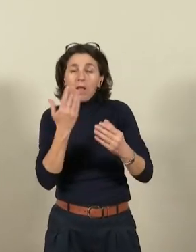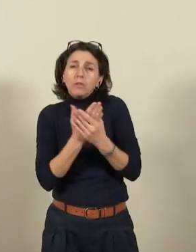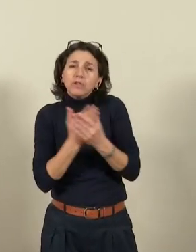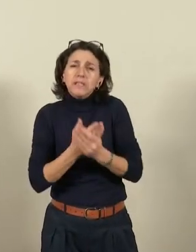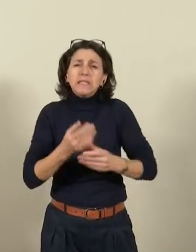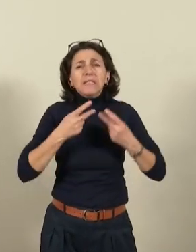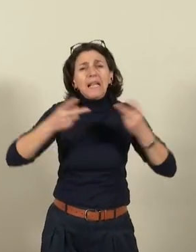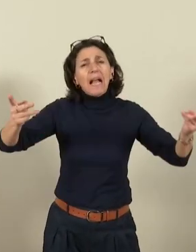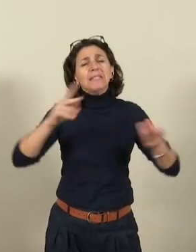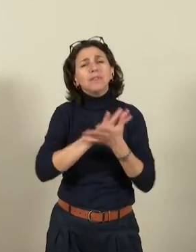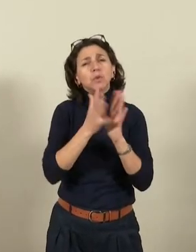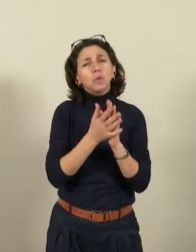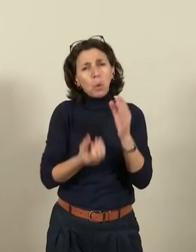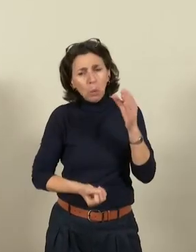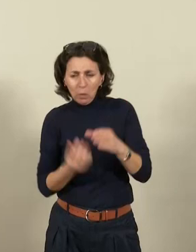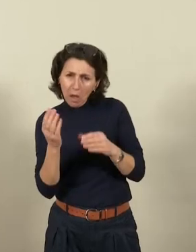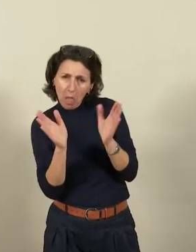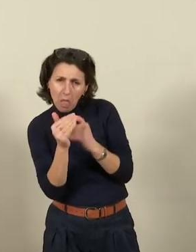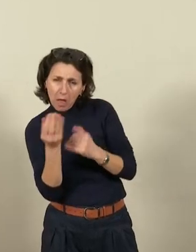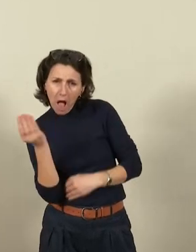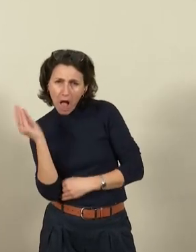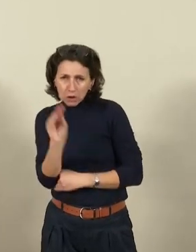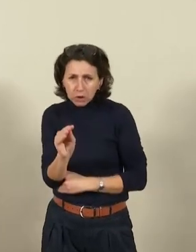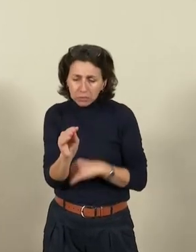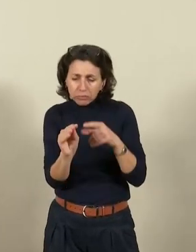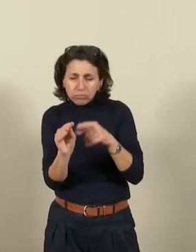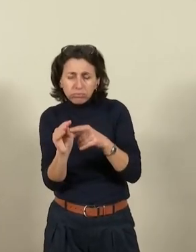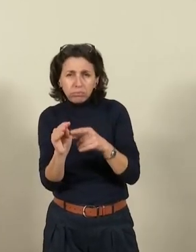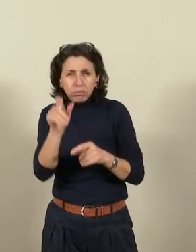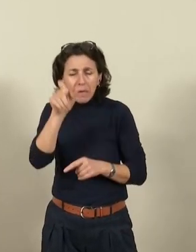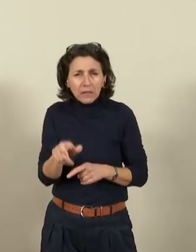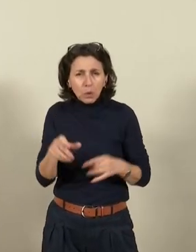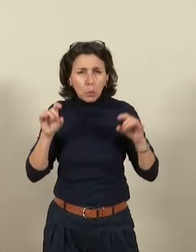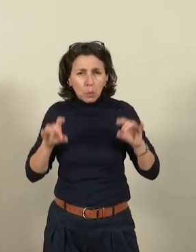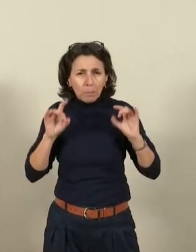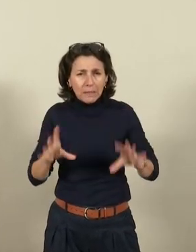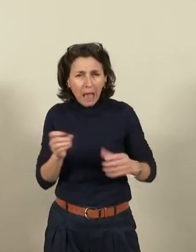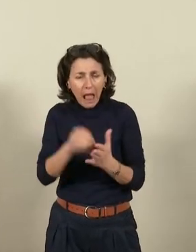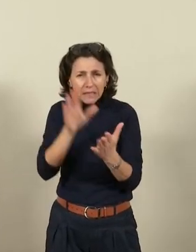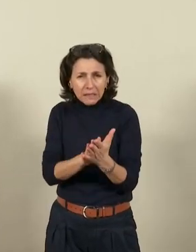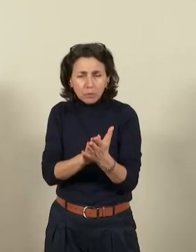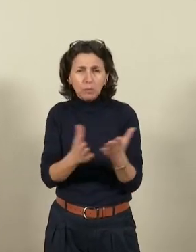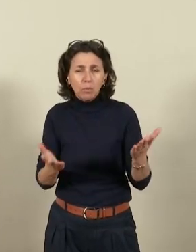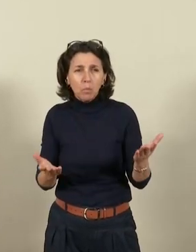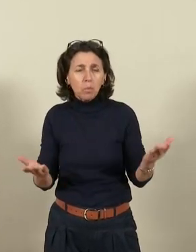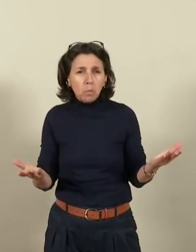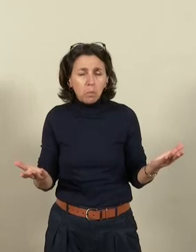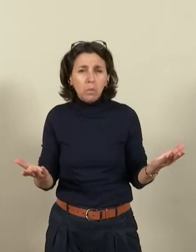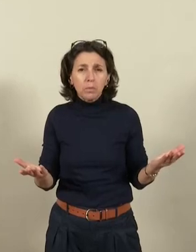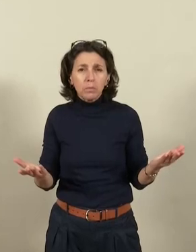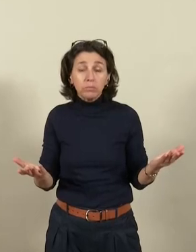associations l'inscription du nombre de personnes non binaires adhérantes de l'association sachant que